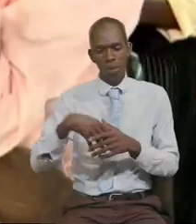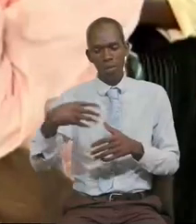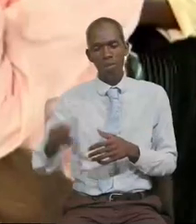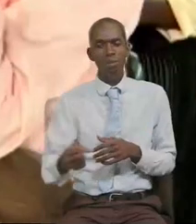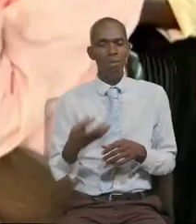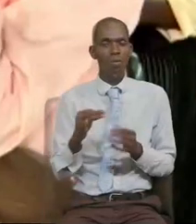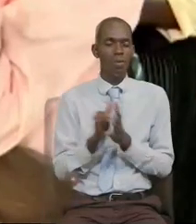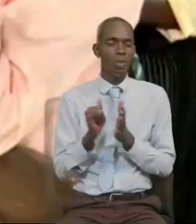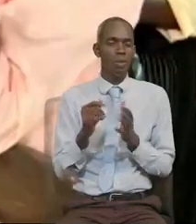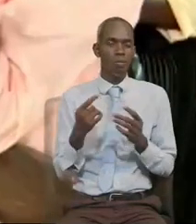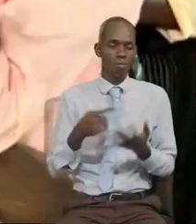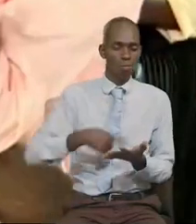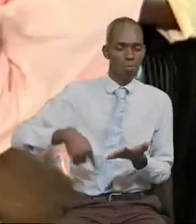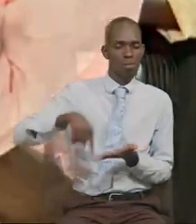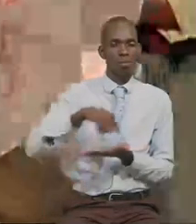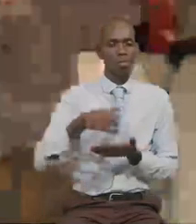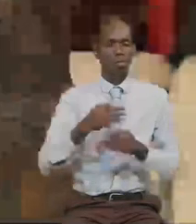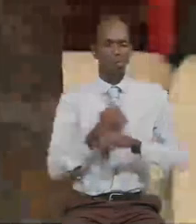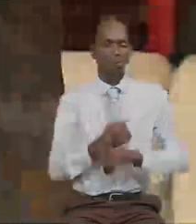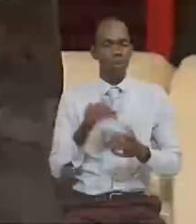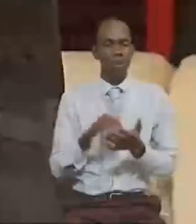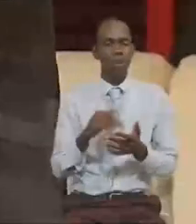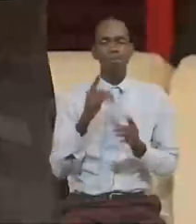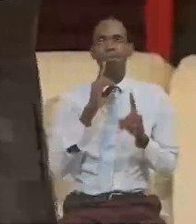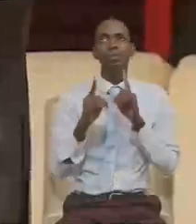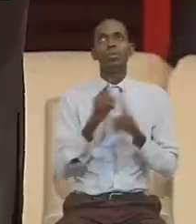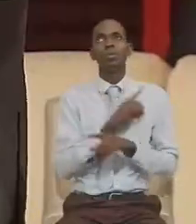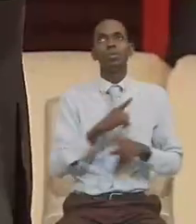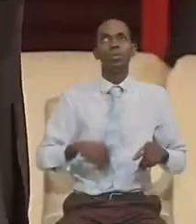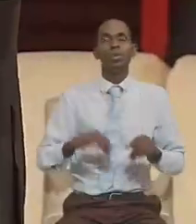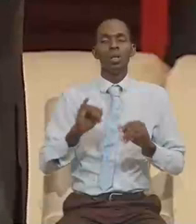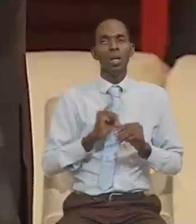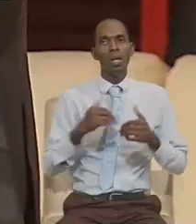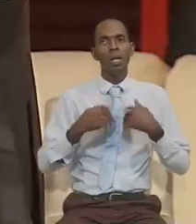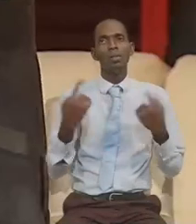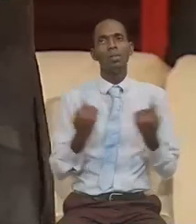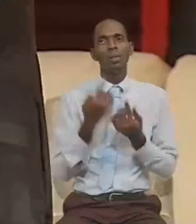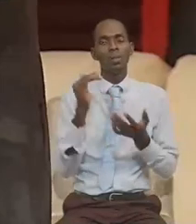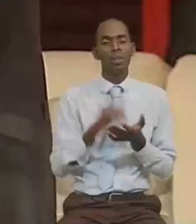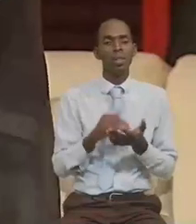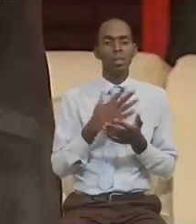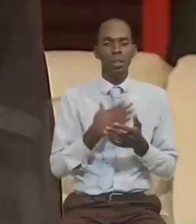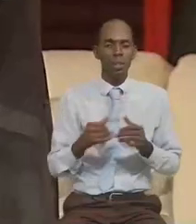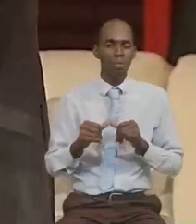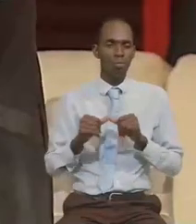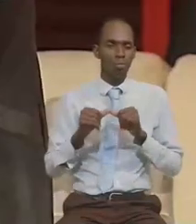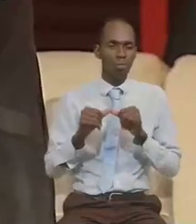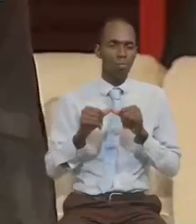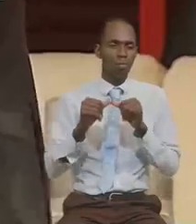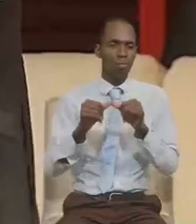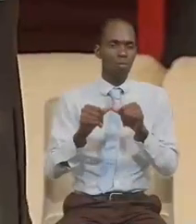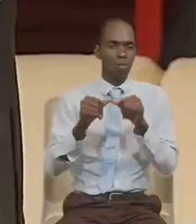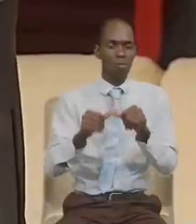péché. Et il continue à sortir du cercle. Il commet, il pratique,